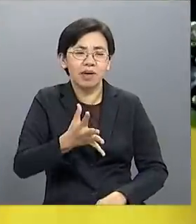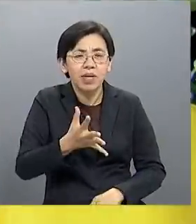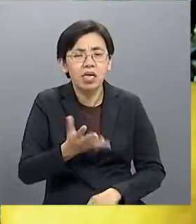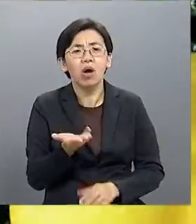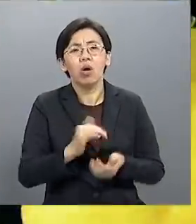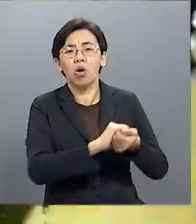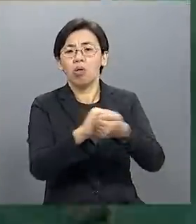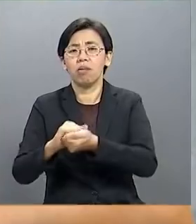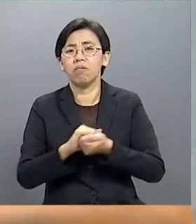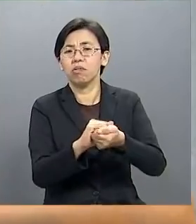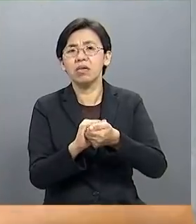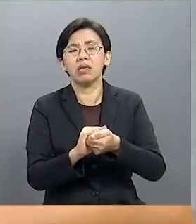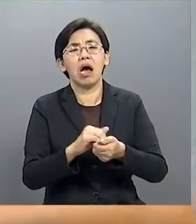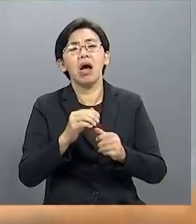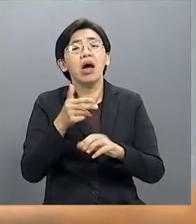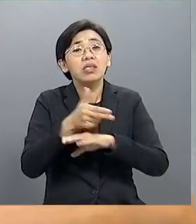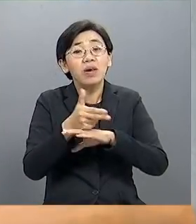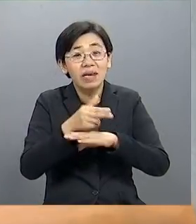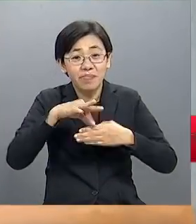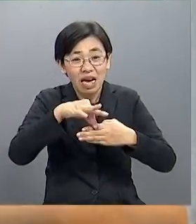มไม่ส่งต่อคลิปวิดีโอนะครับ